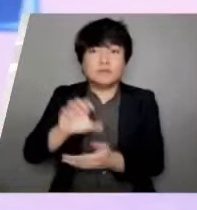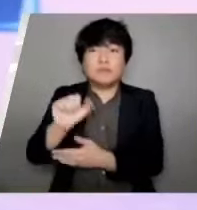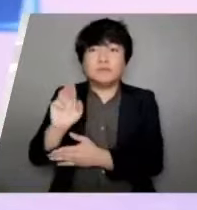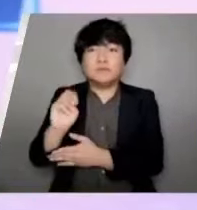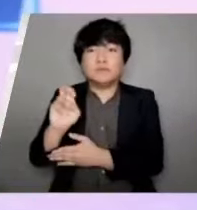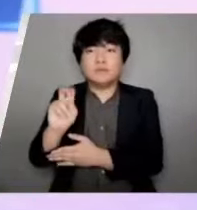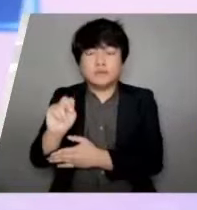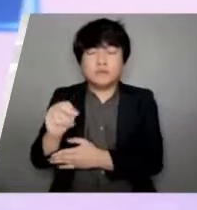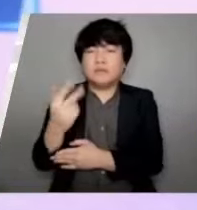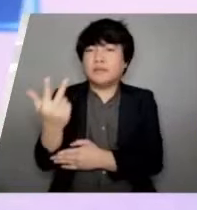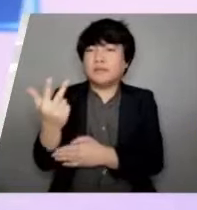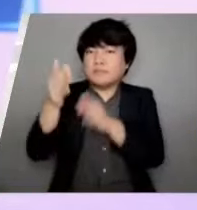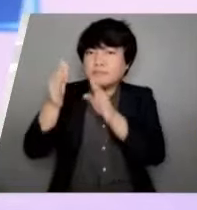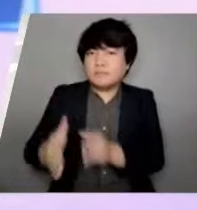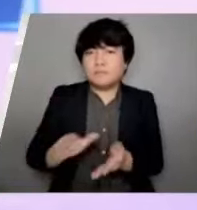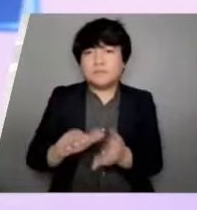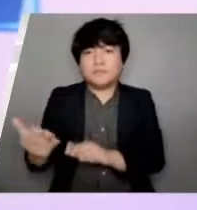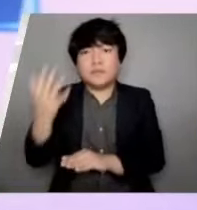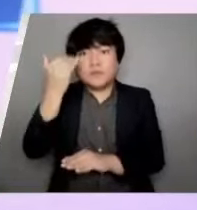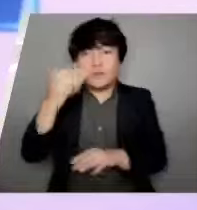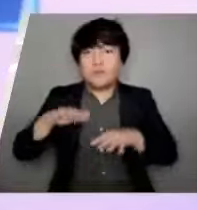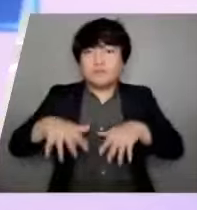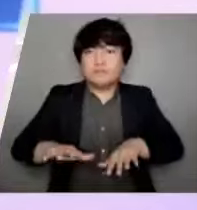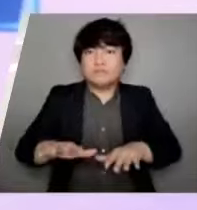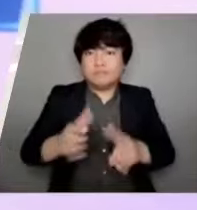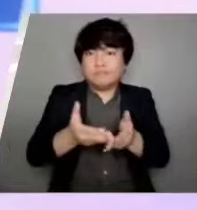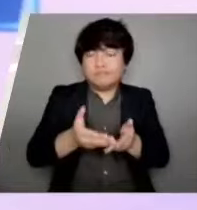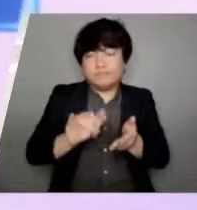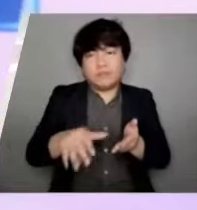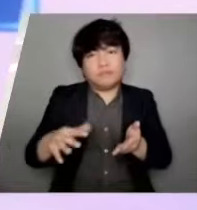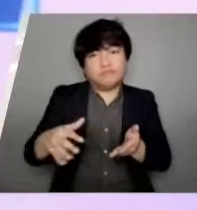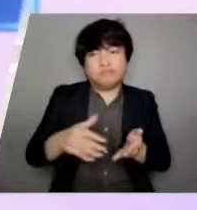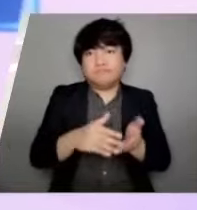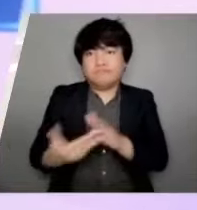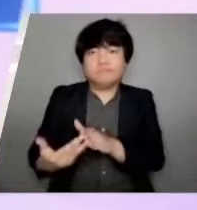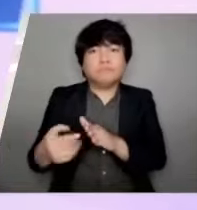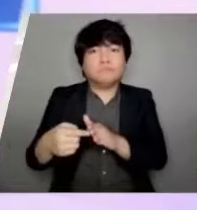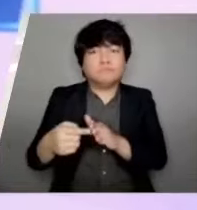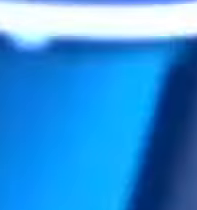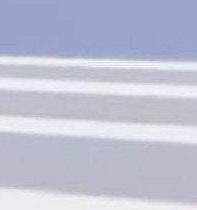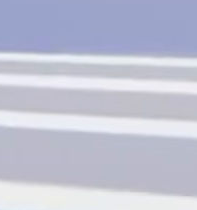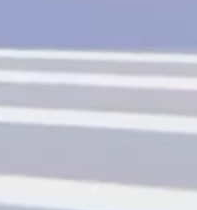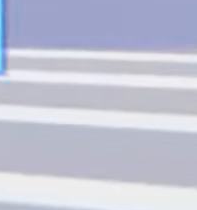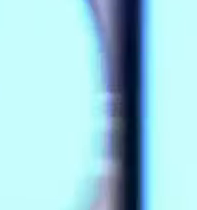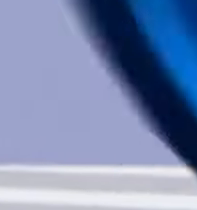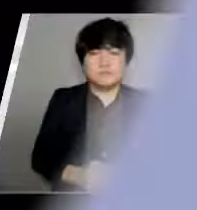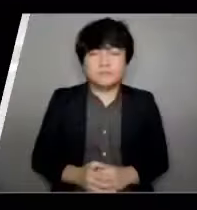ng tubig ang sinasakyan nilang pickup. Saksi, si Alan Domingo ng GMA Regional TV.